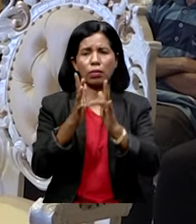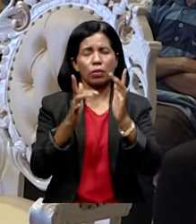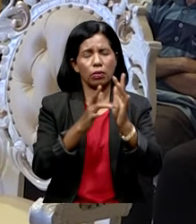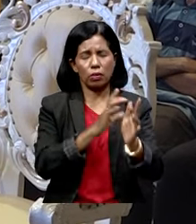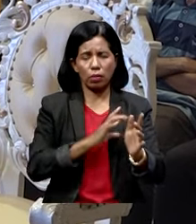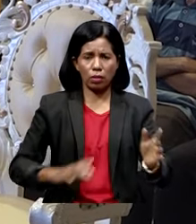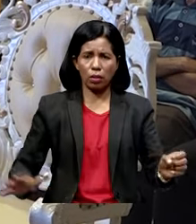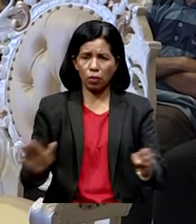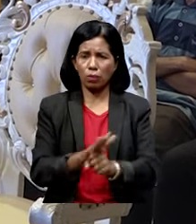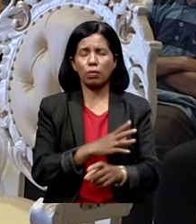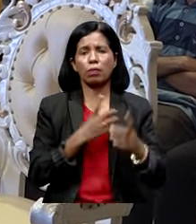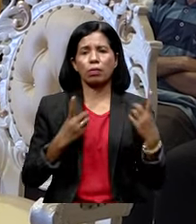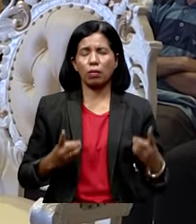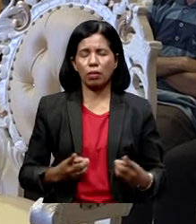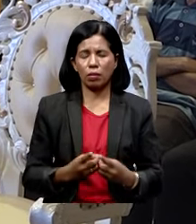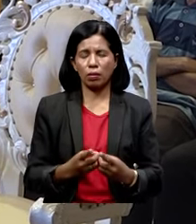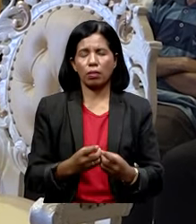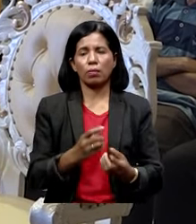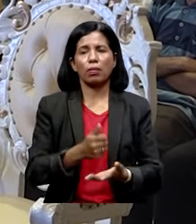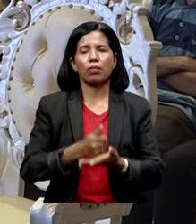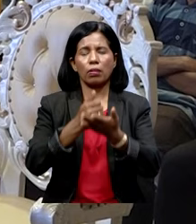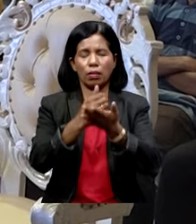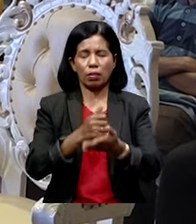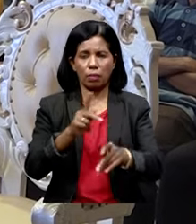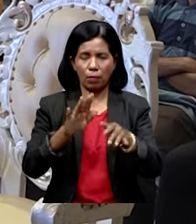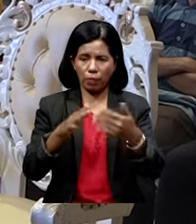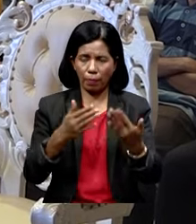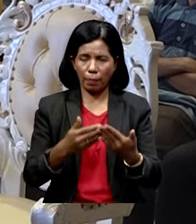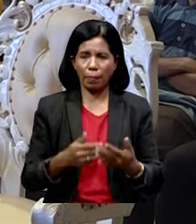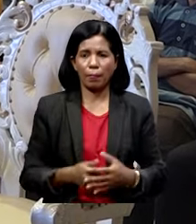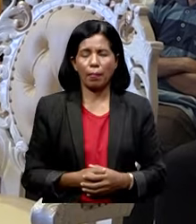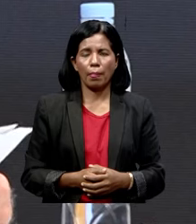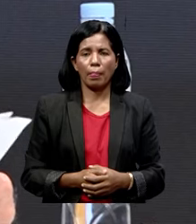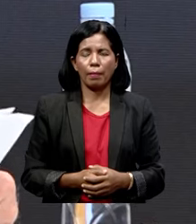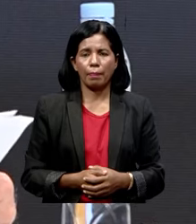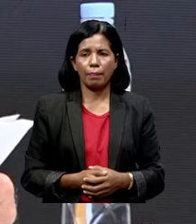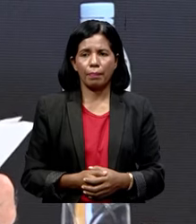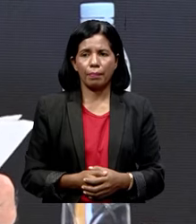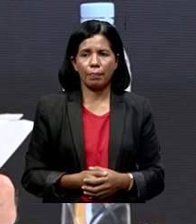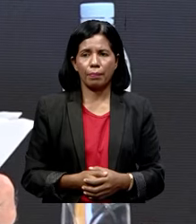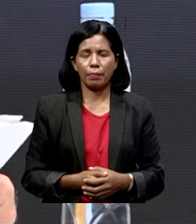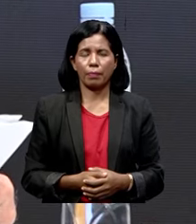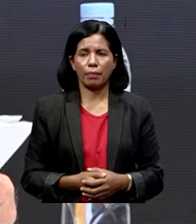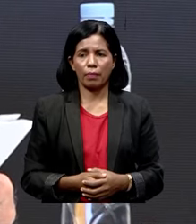cono rodomin, perdão bania bibiatan sira. Mudar os axi Cristos berarti